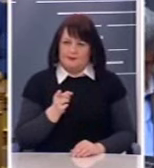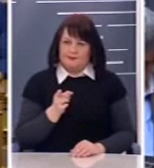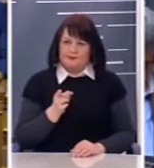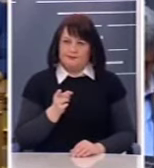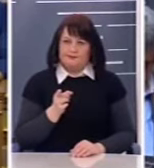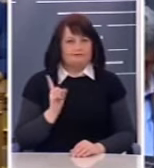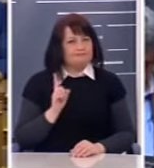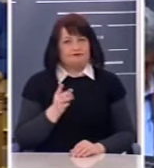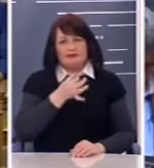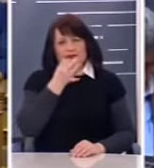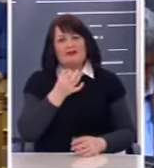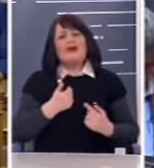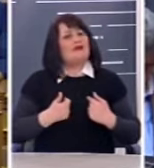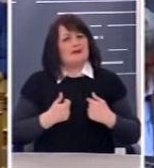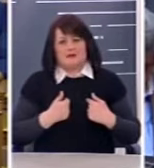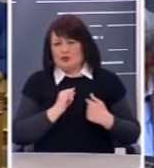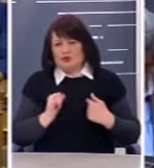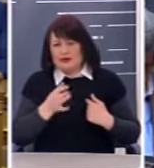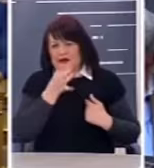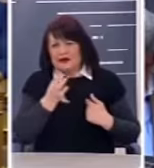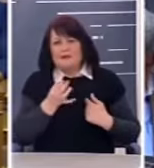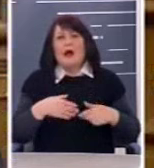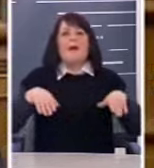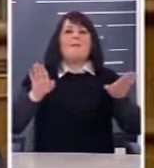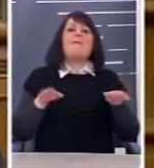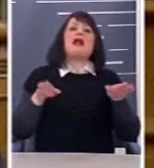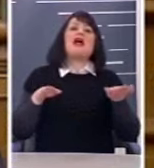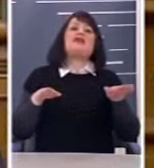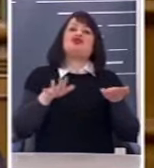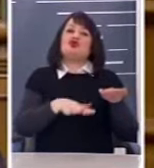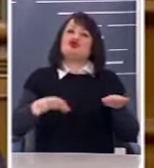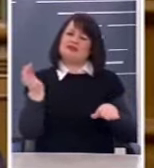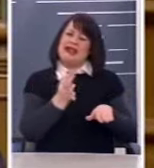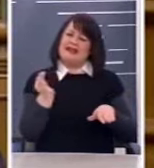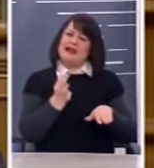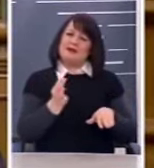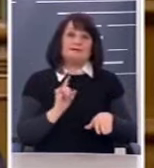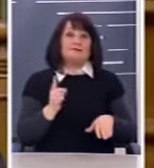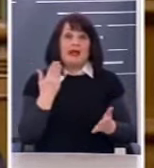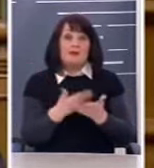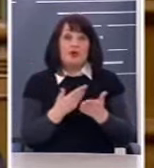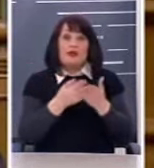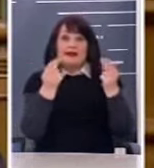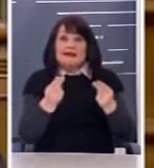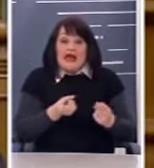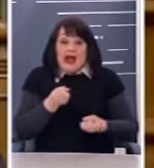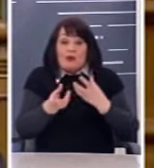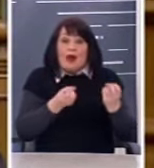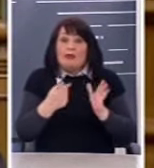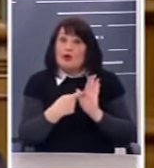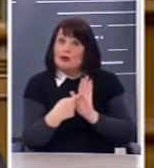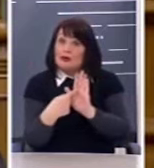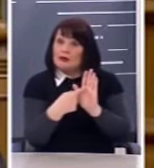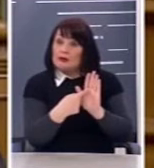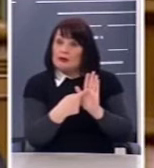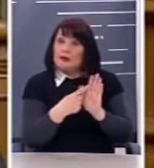δεν ισχυρίστηκα ότι υπάρχει μια παραδεισένια κατάσταση. Ισχυρίστηκα με νούμερα, με στοιχεία, με αριθμούς,